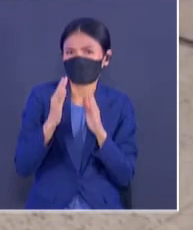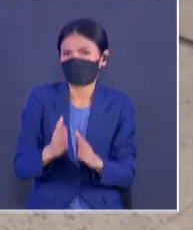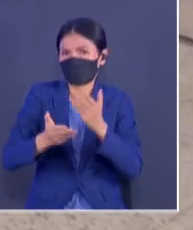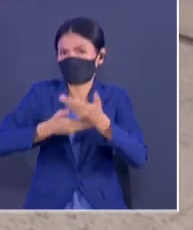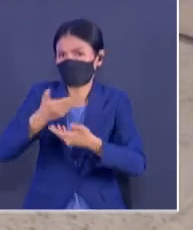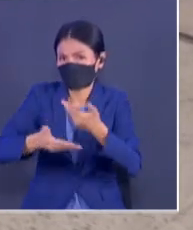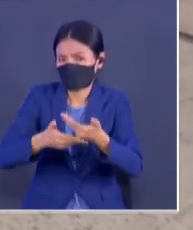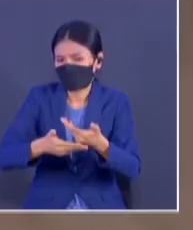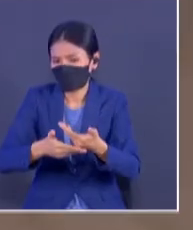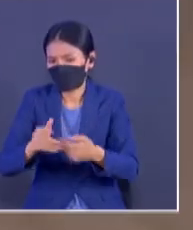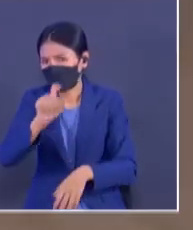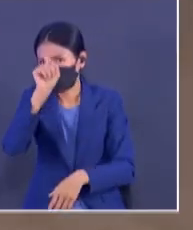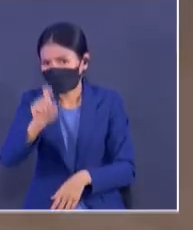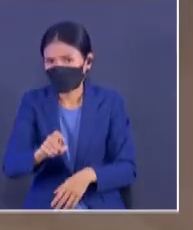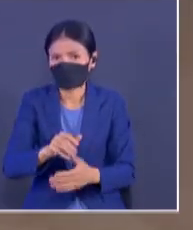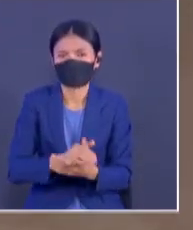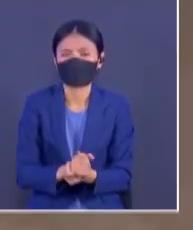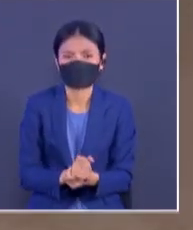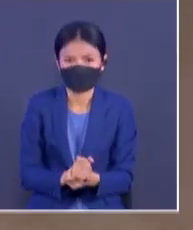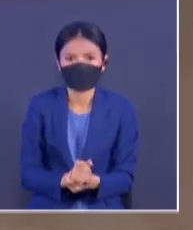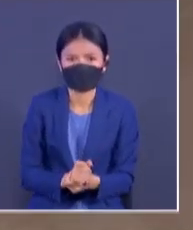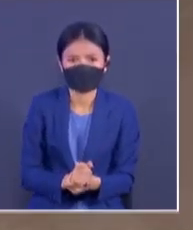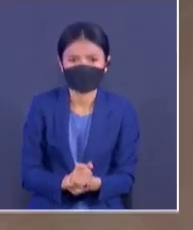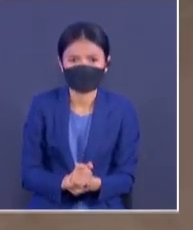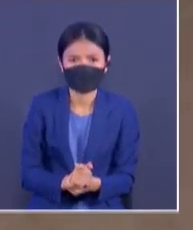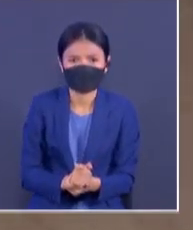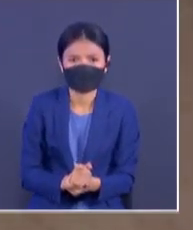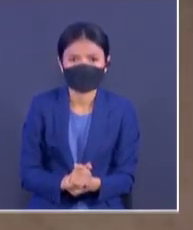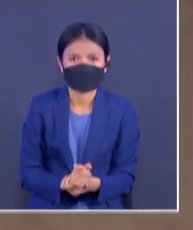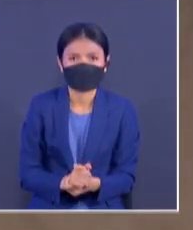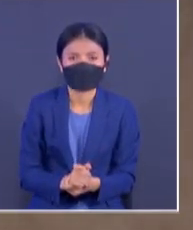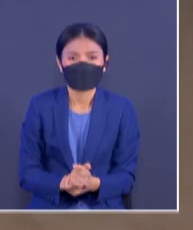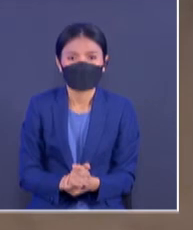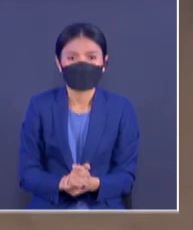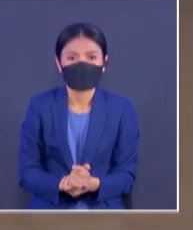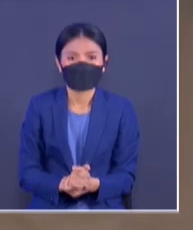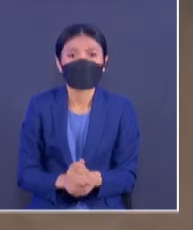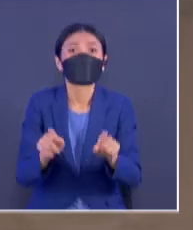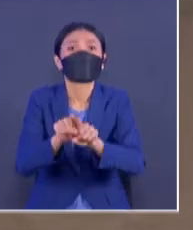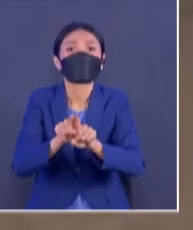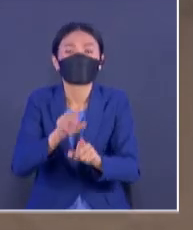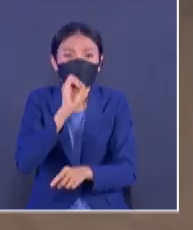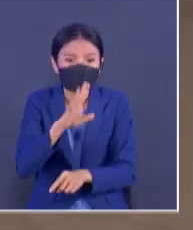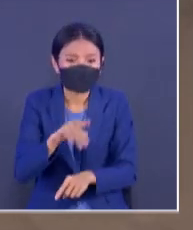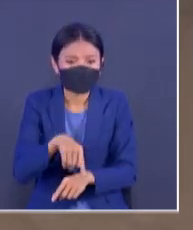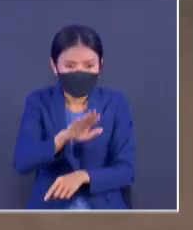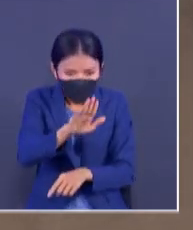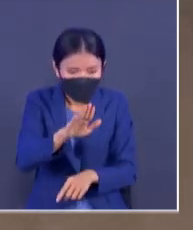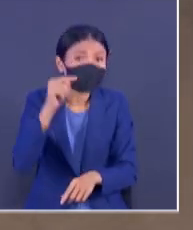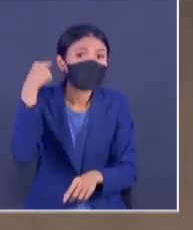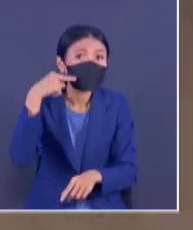หรือไม่ครับอุ้ยเขาให้ถามว่าเขาจะพาไปเที่ยวนะครับขอบอกว่าไปเที่ยว